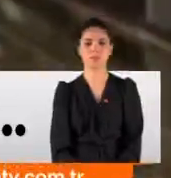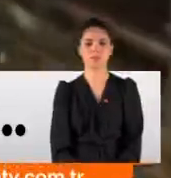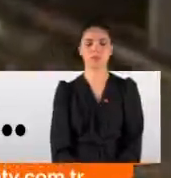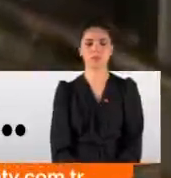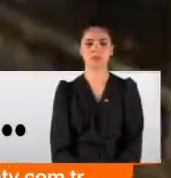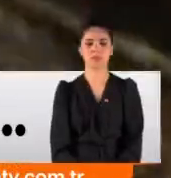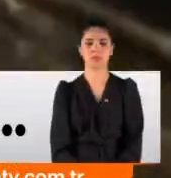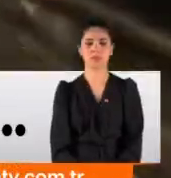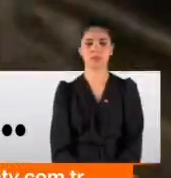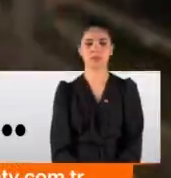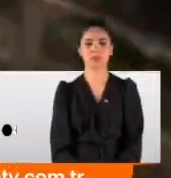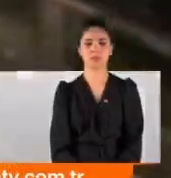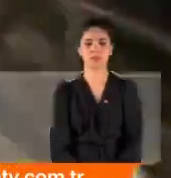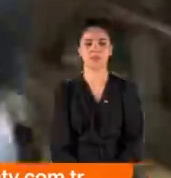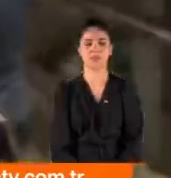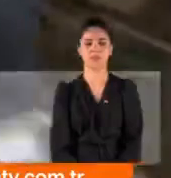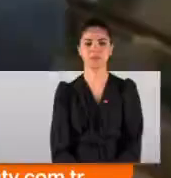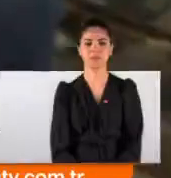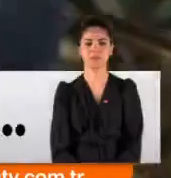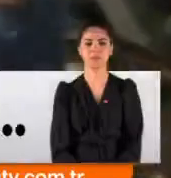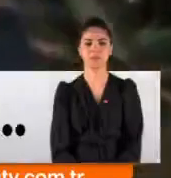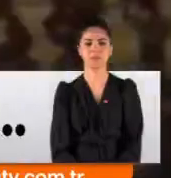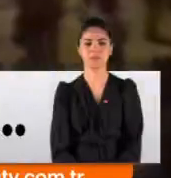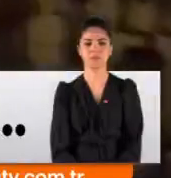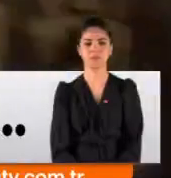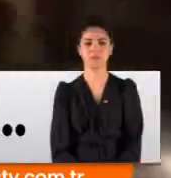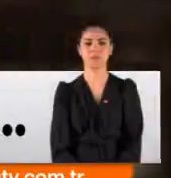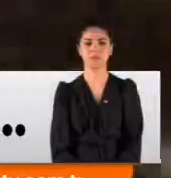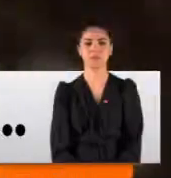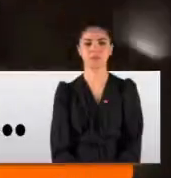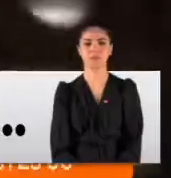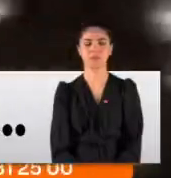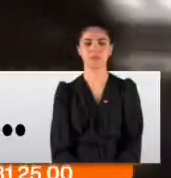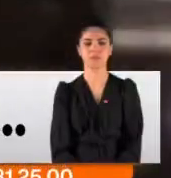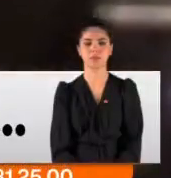Millet burada, darbeciler nerede?